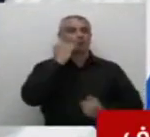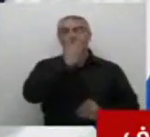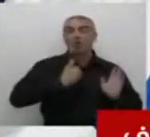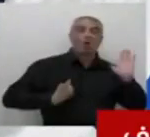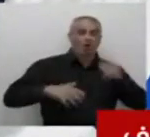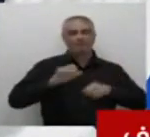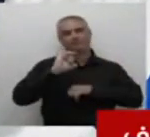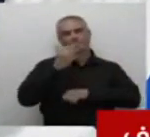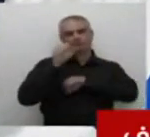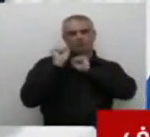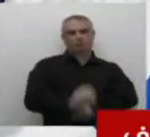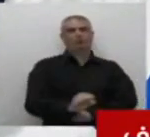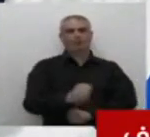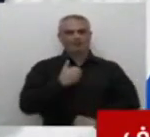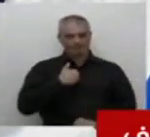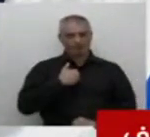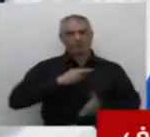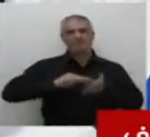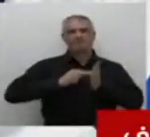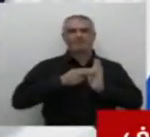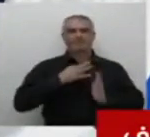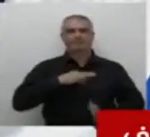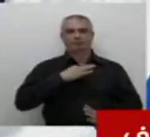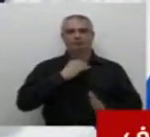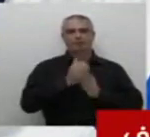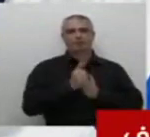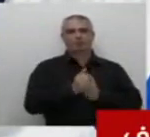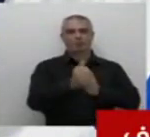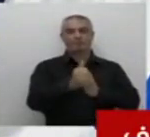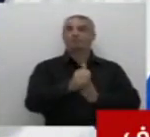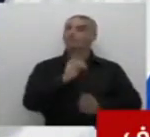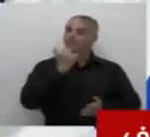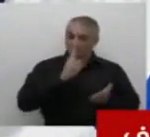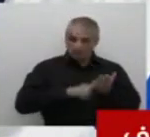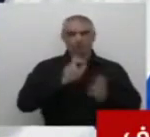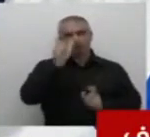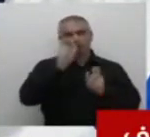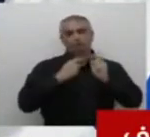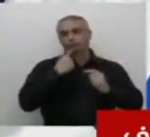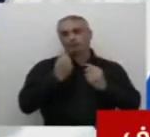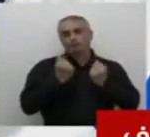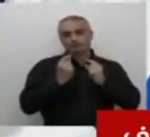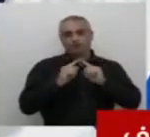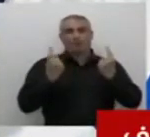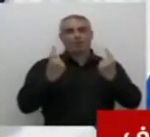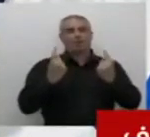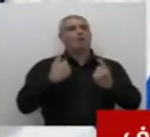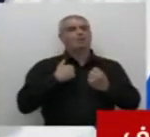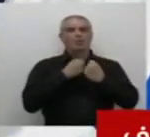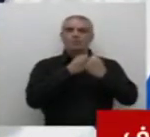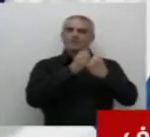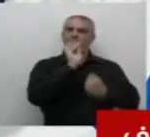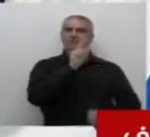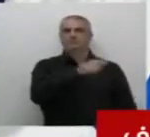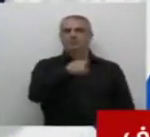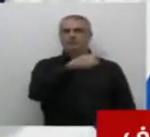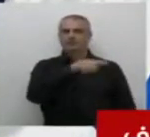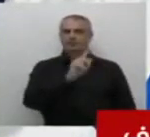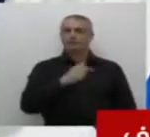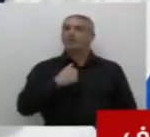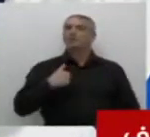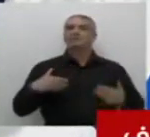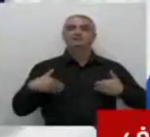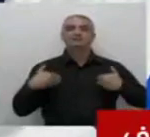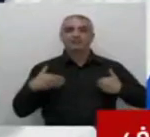اخبركم ان غالبيه الشعب الامريكي يدعمنا ويدعم سياستنا طبعا هناك اصوات اخرى